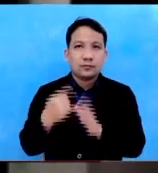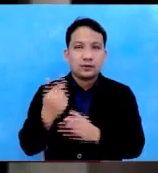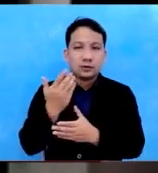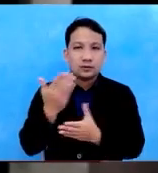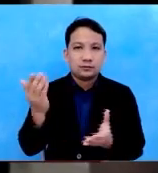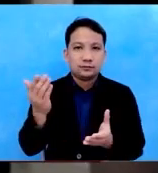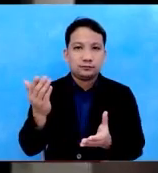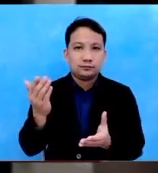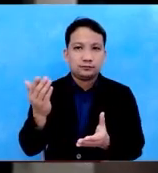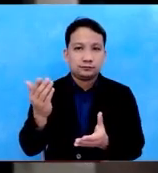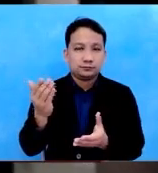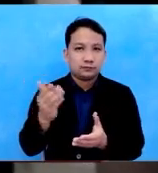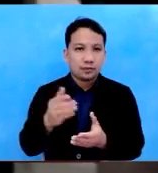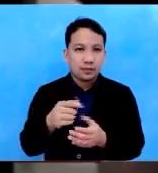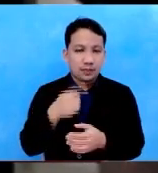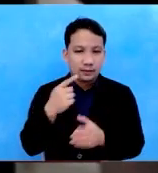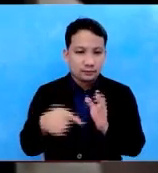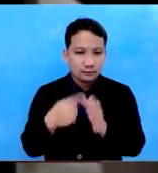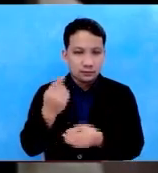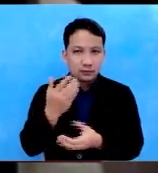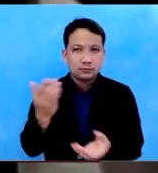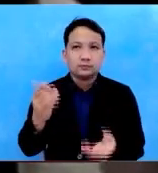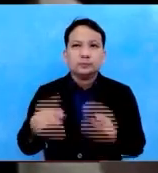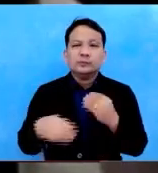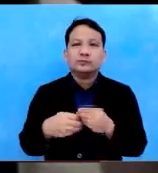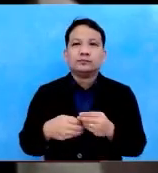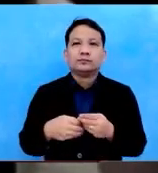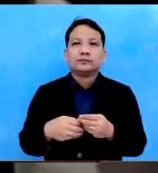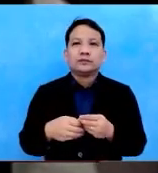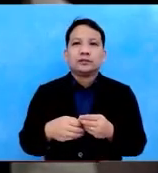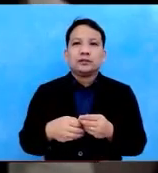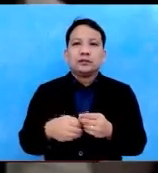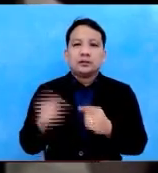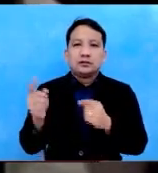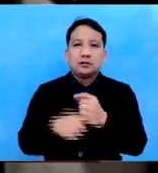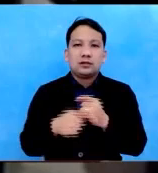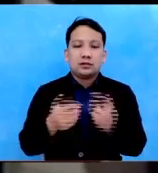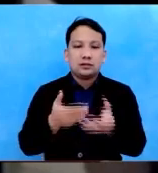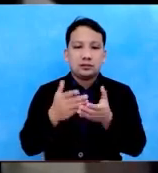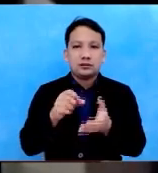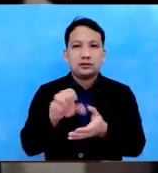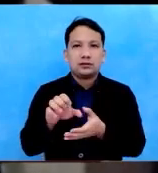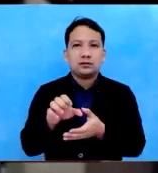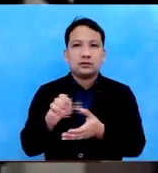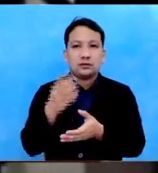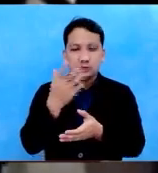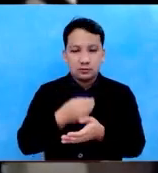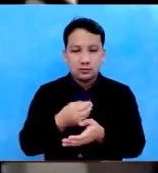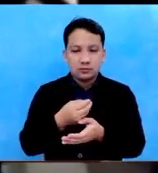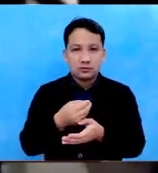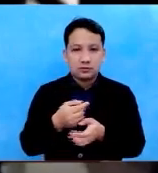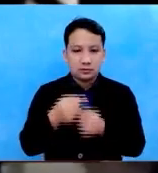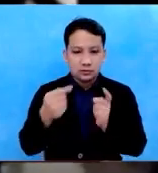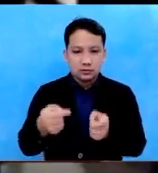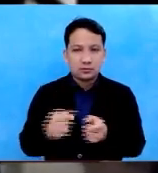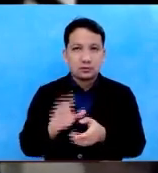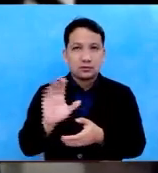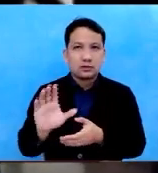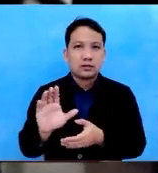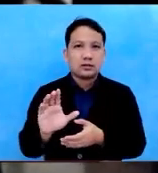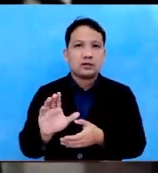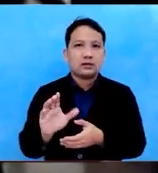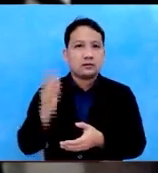will not be deported. They file cases against themselves or they find somebody to file cases against them. But it did not